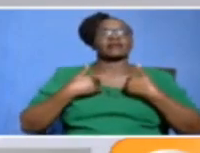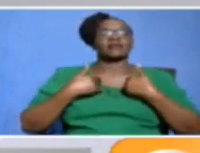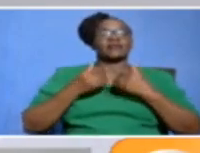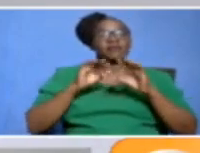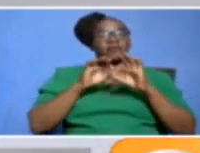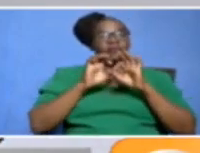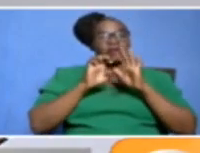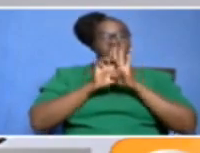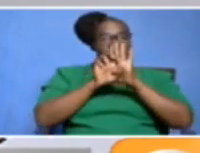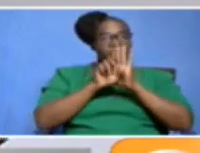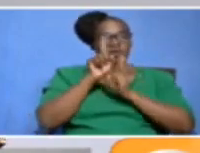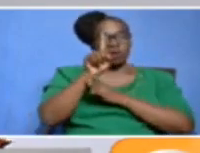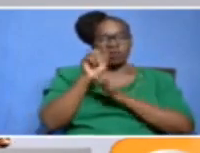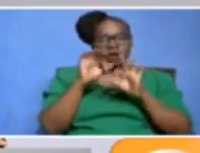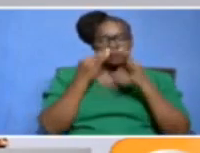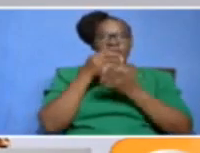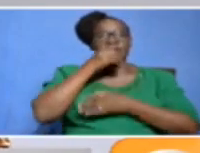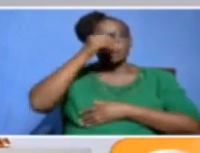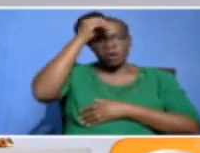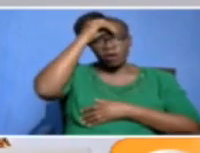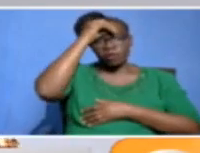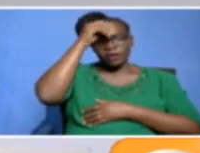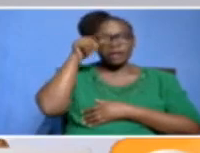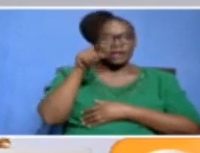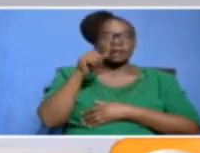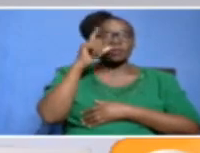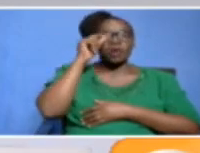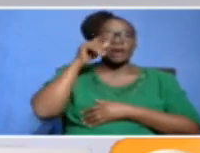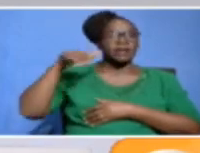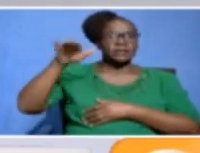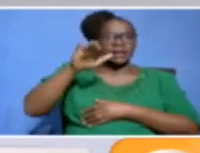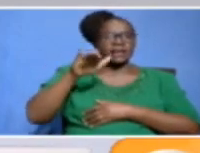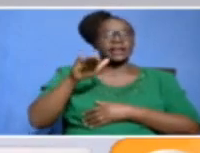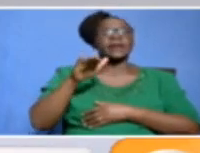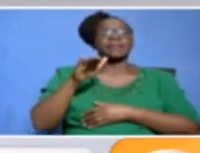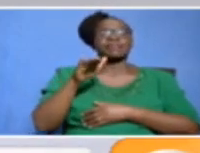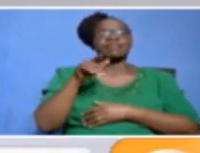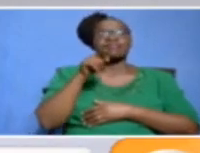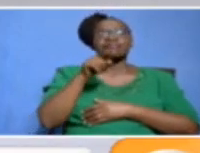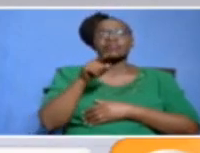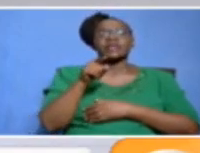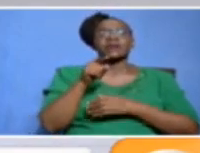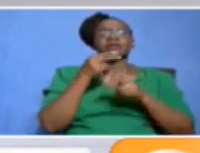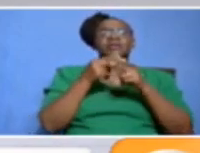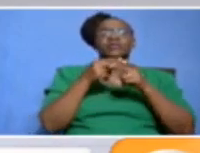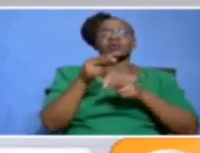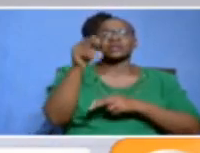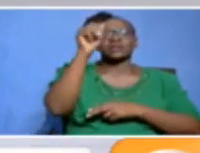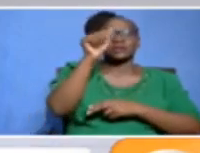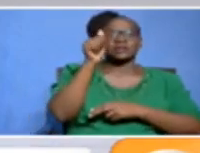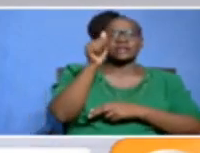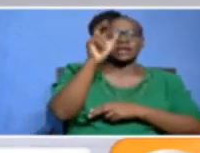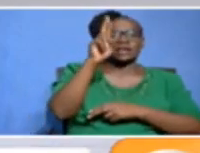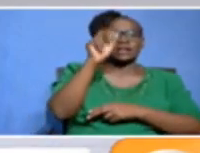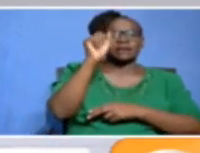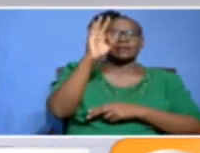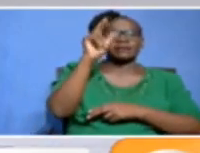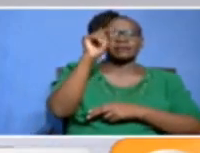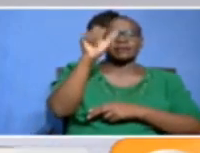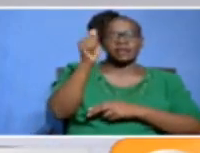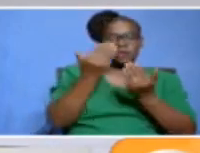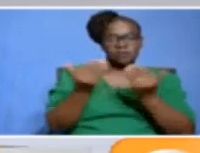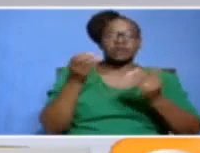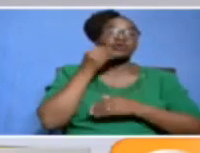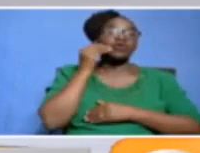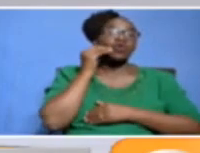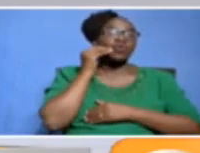watoto yatima, mimi utembea sana iko kwa maeneo ya pwani huko. Inaitwa Sarafina Children's Home. Na kuna Reverend Josephine Kambi pale yuko na wale